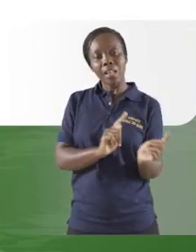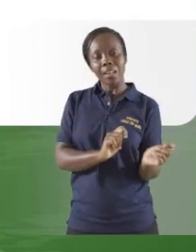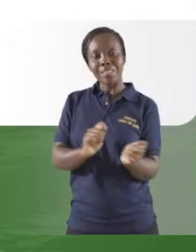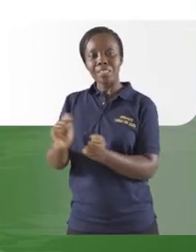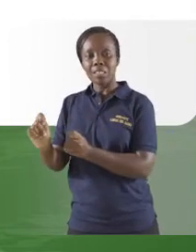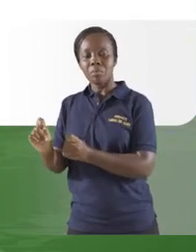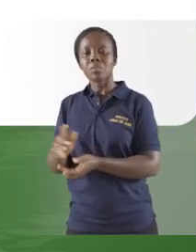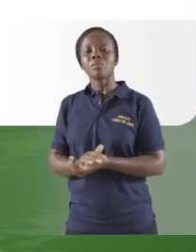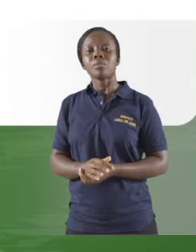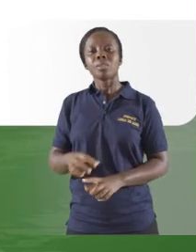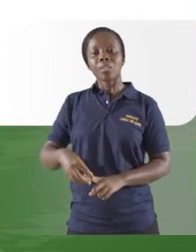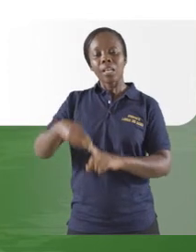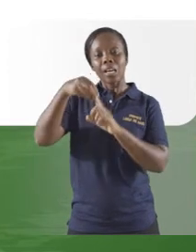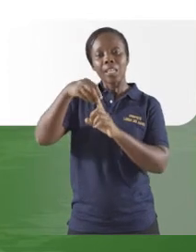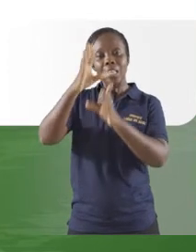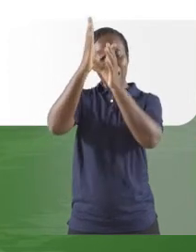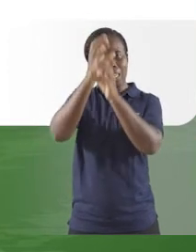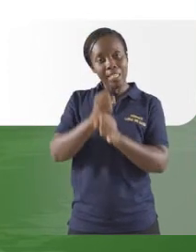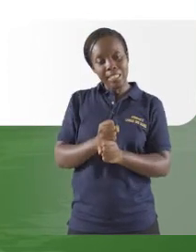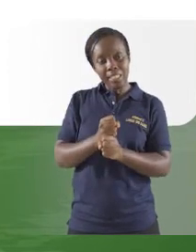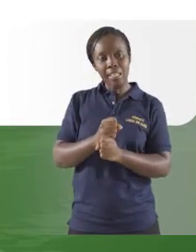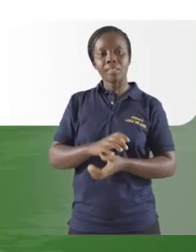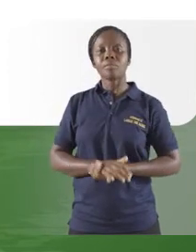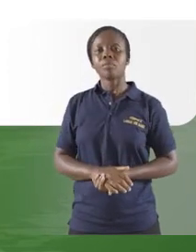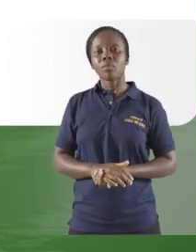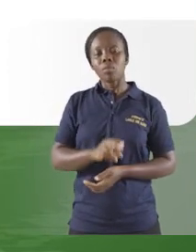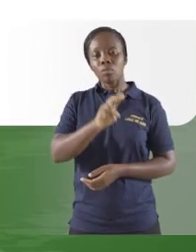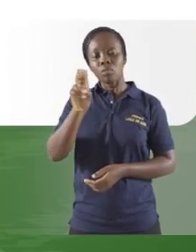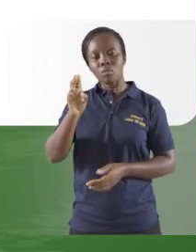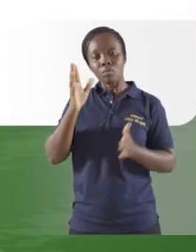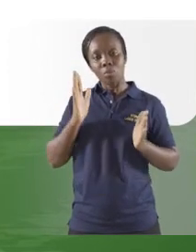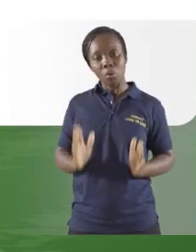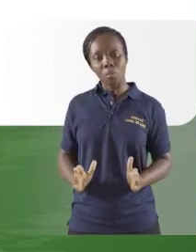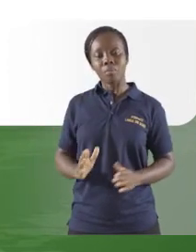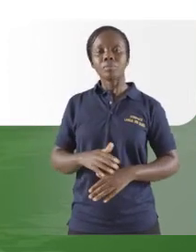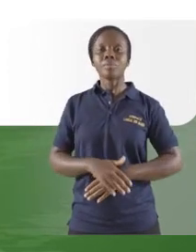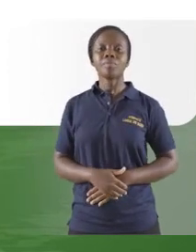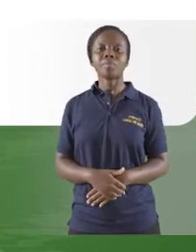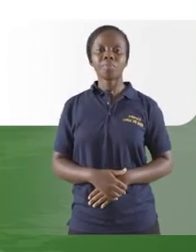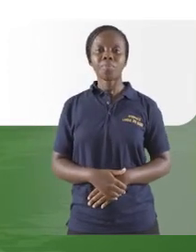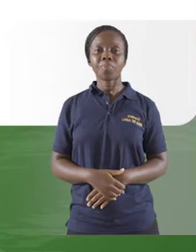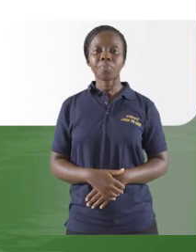transmission d'un caractère héréditaire chez l'homme.